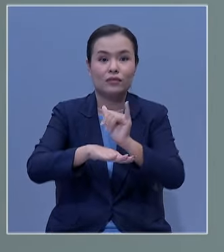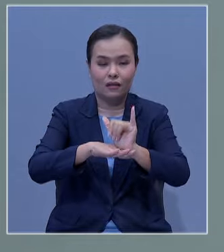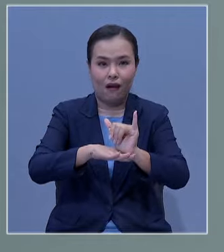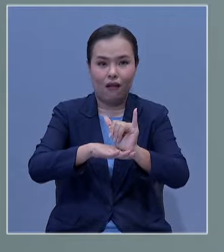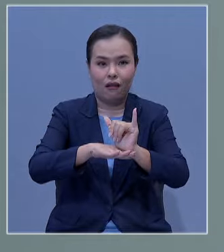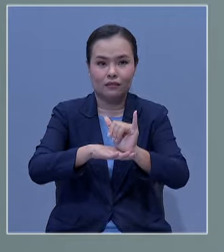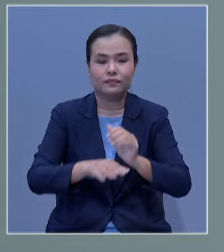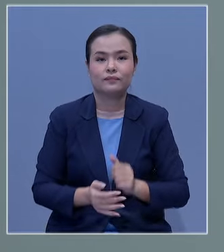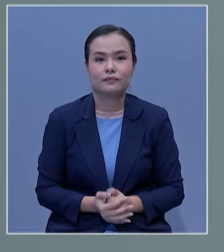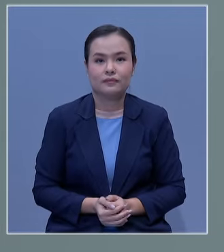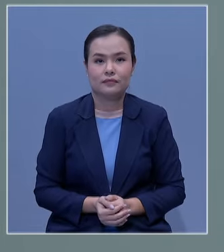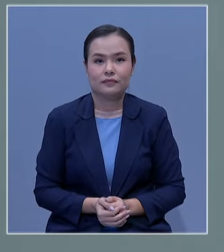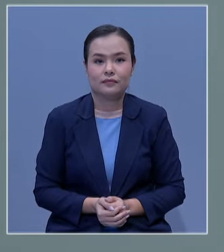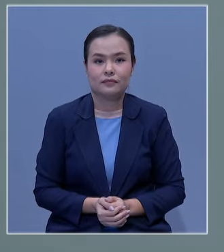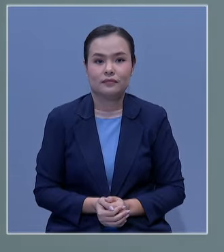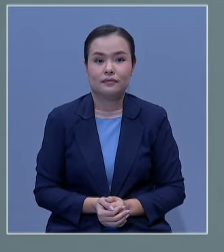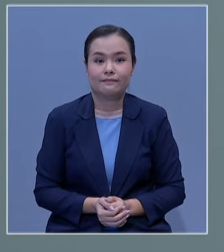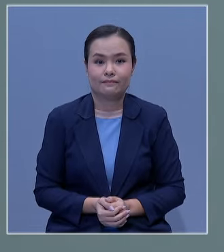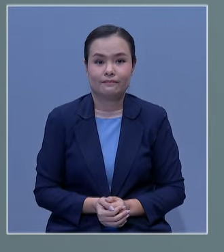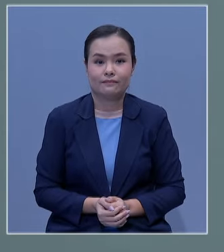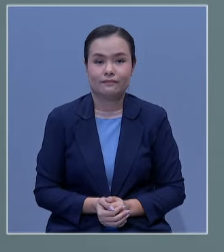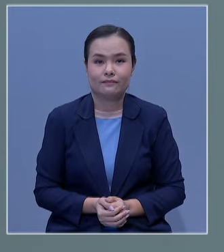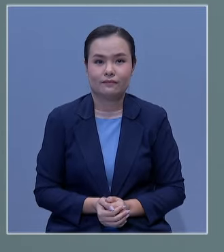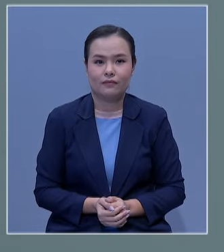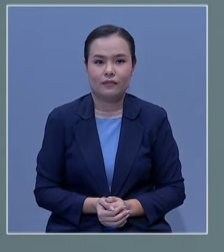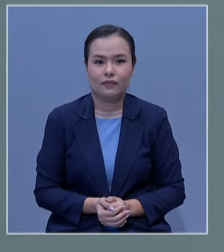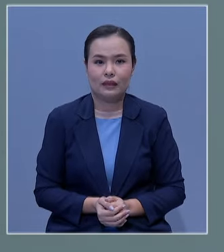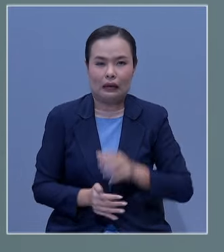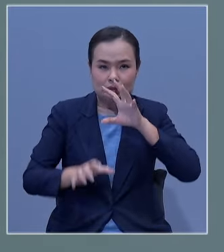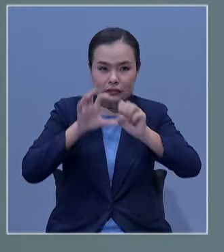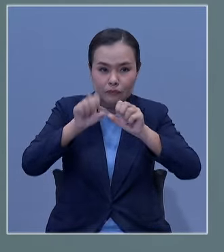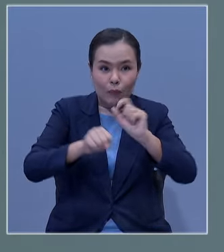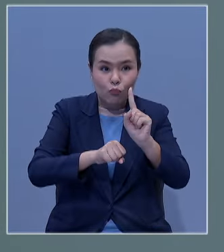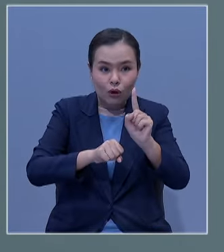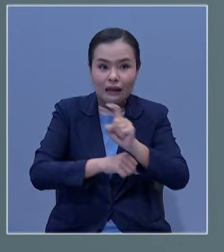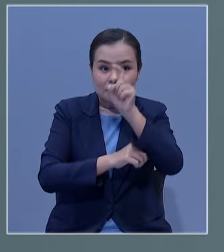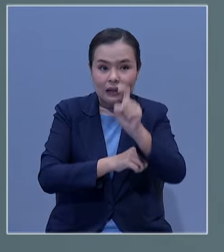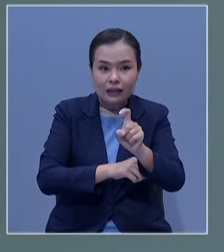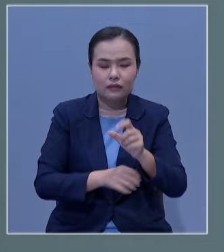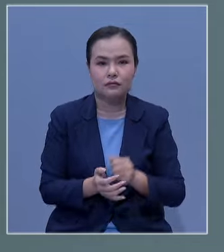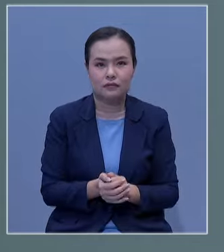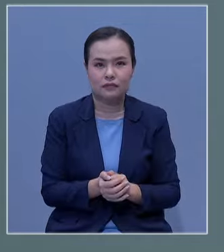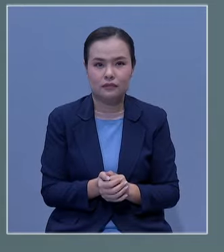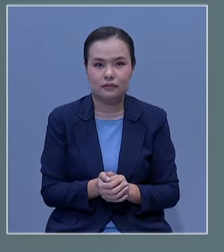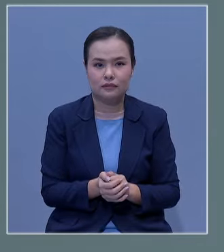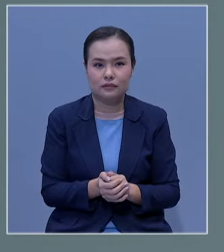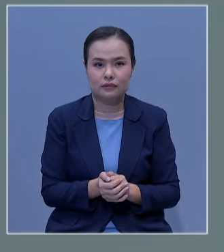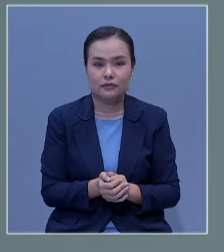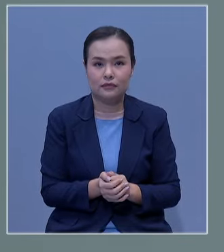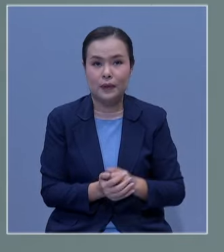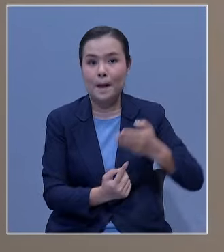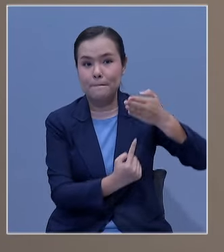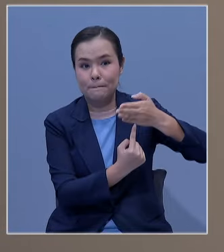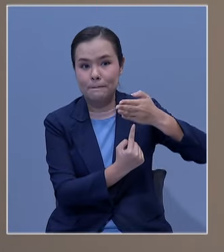ภอวังน้อยจังหวัดพระนครศรีอยุธยาจุดนี้เนี่ยมันน่าสังเกตตรงนี้คุณจอท่านผู้ชมข้างๆทางอ่ ะ มันมีป้